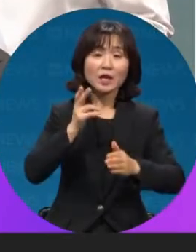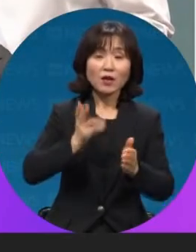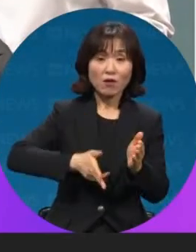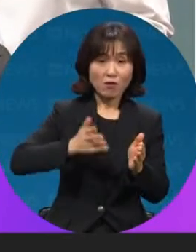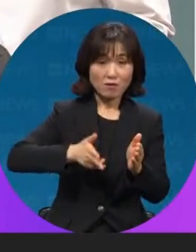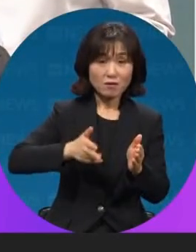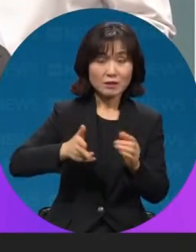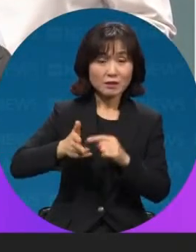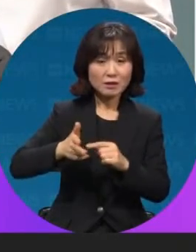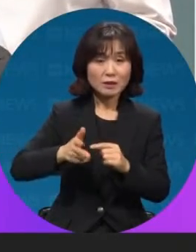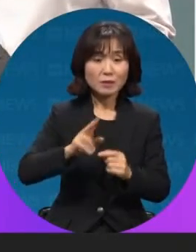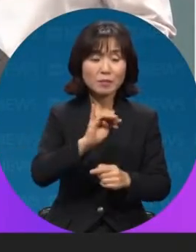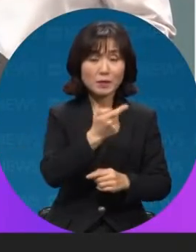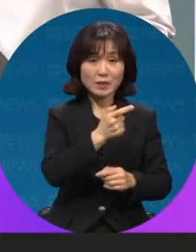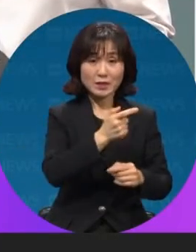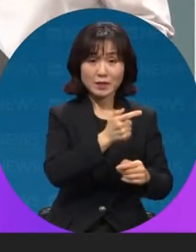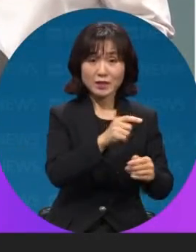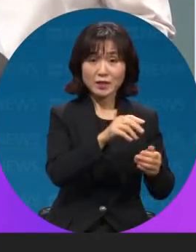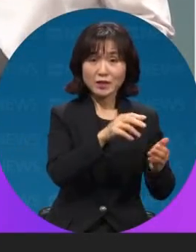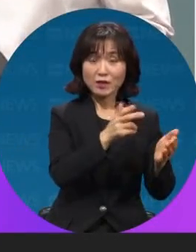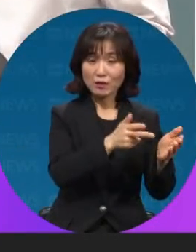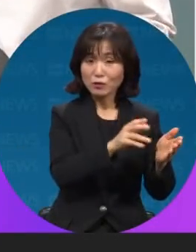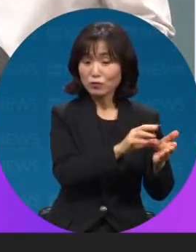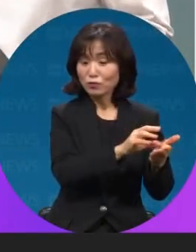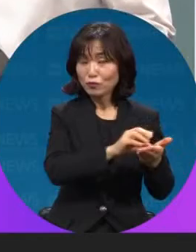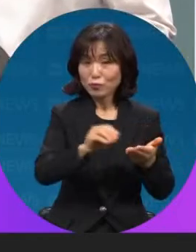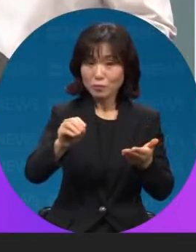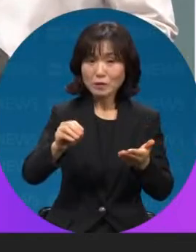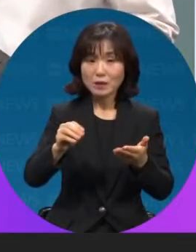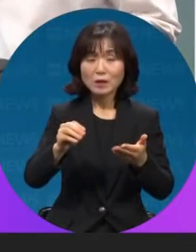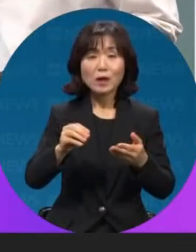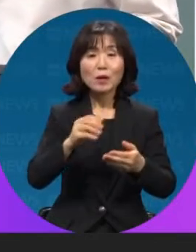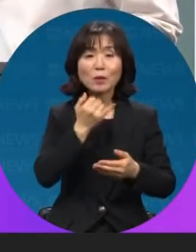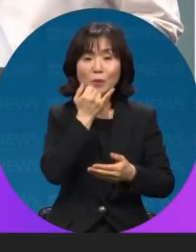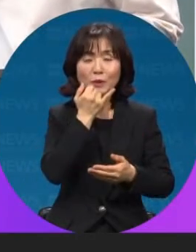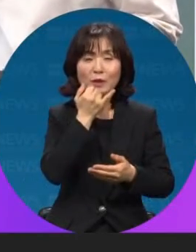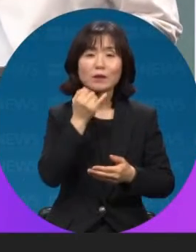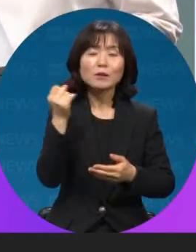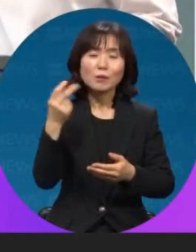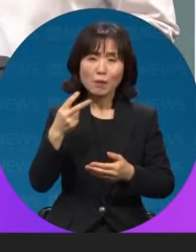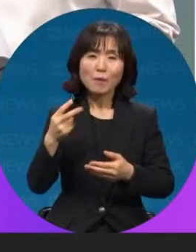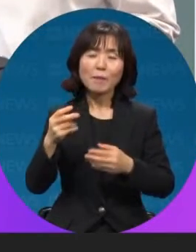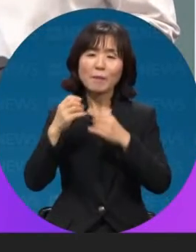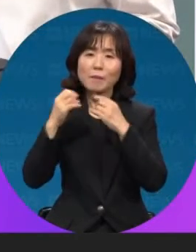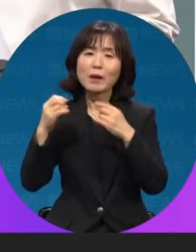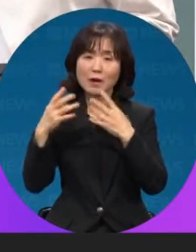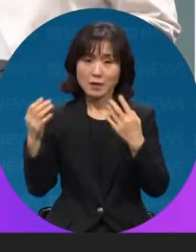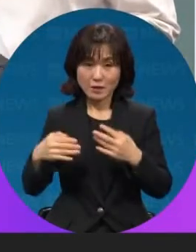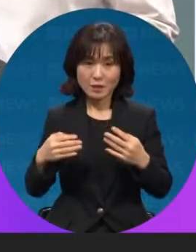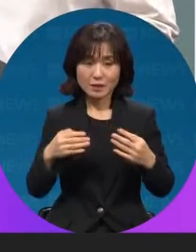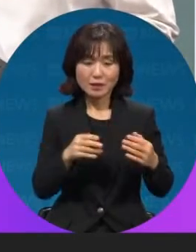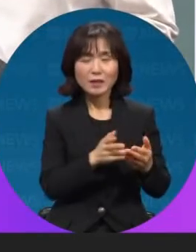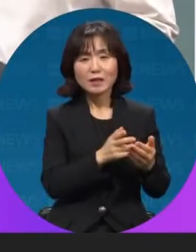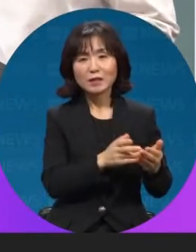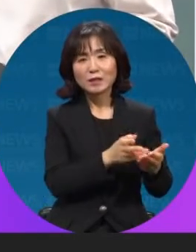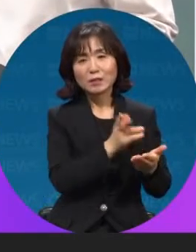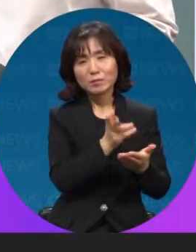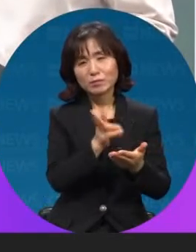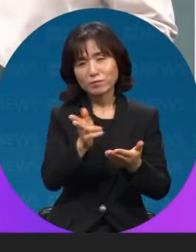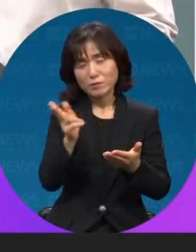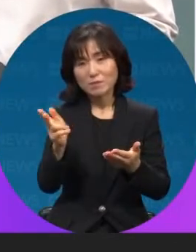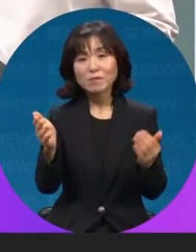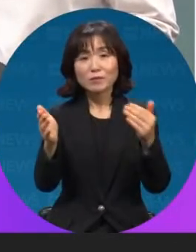제트는 빈 중앙역에서 출발에 2개 민 na 지나 파리 동부 역에 도착하는 데요 빙과 파리에서 출발하는 것 모두